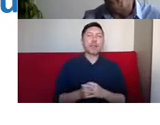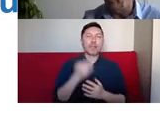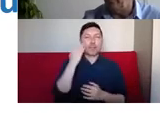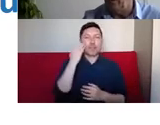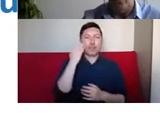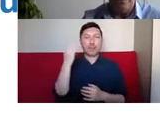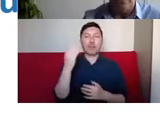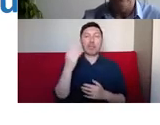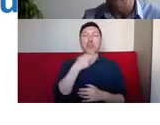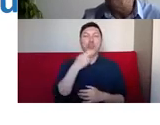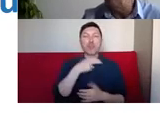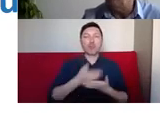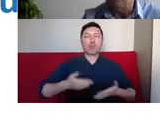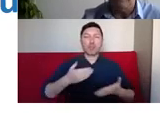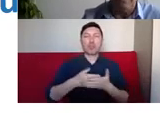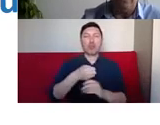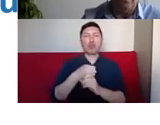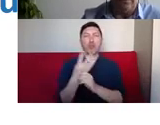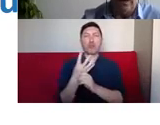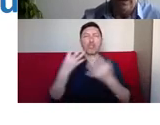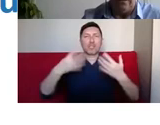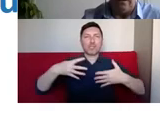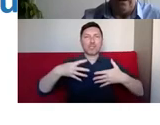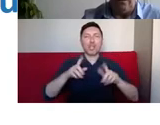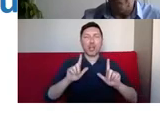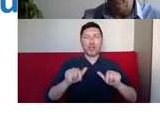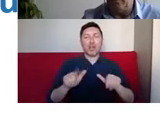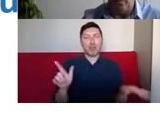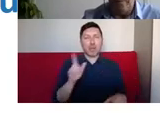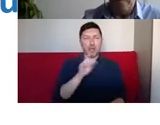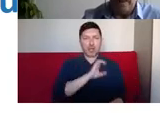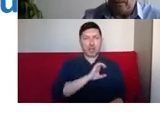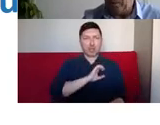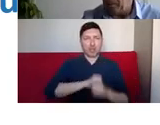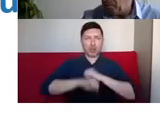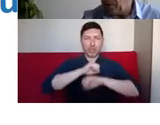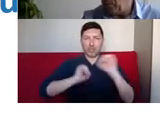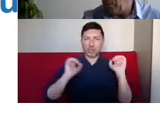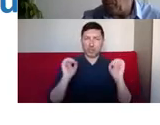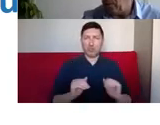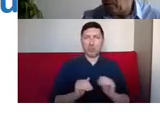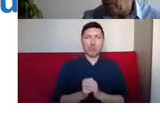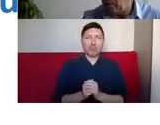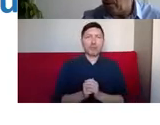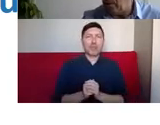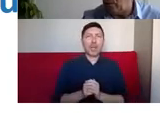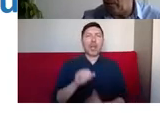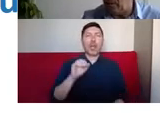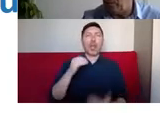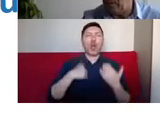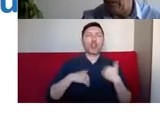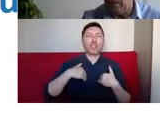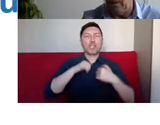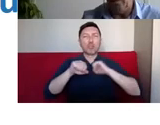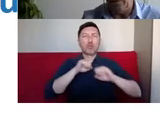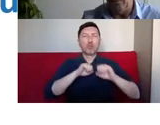au mois de novembre, qu'on puisse quand même l'organiser et le mettre en œuvre. Le Handi Move Emploi. Par rapport au Handi Move Emploi, ce que je souhaitais dire